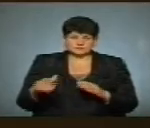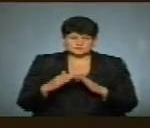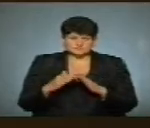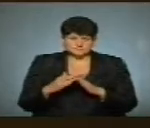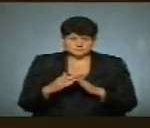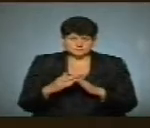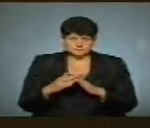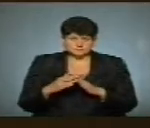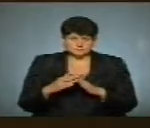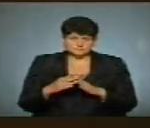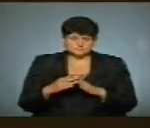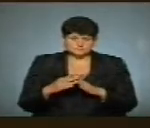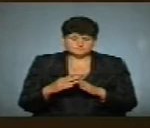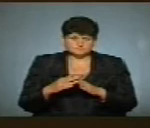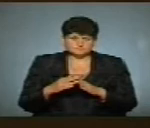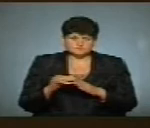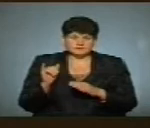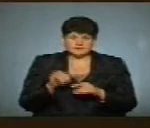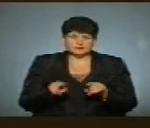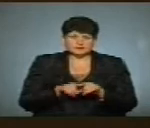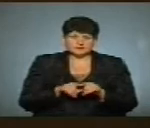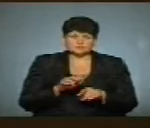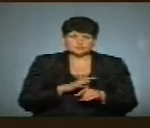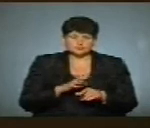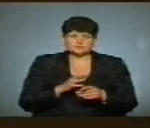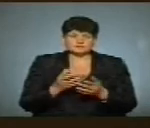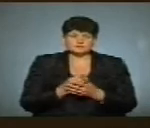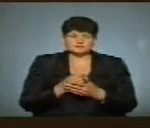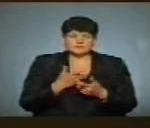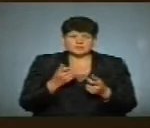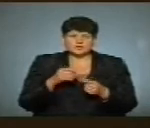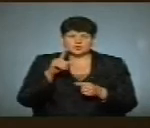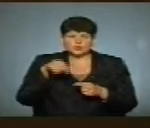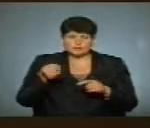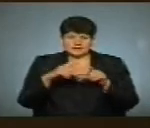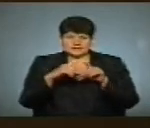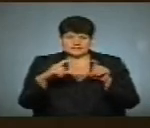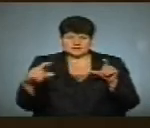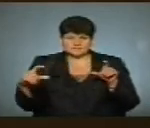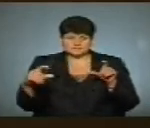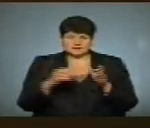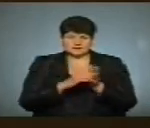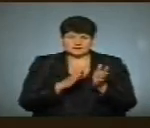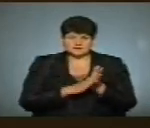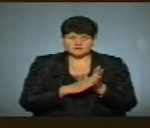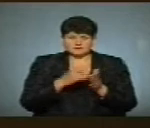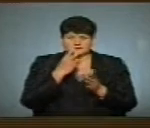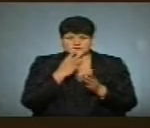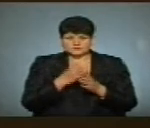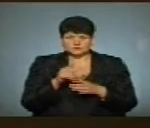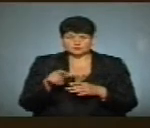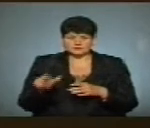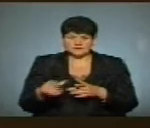домогосподарства. І також здобуто було інформацію про номерний знак, реєстраційний знак і зовнішні ознаки даних осіб.